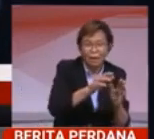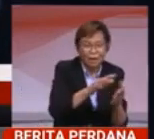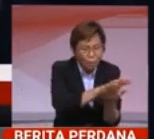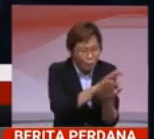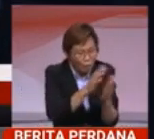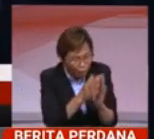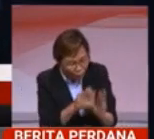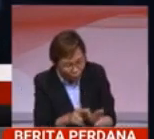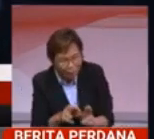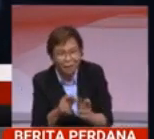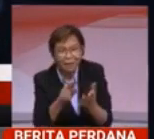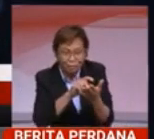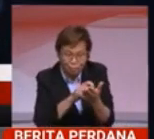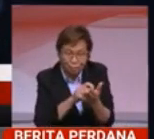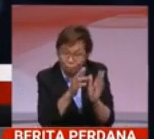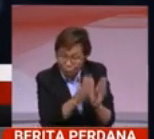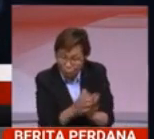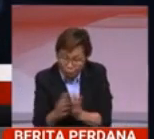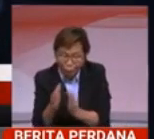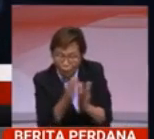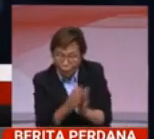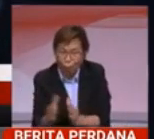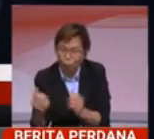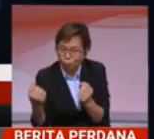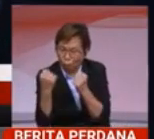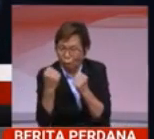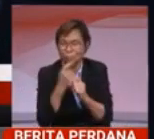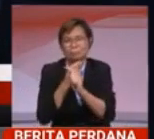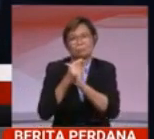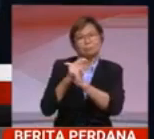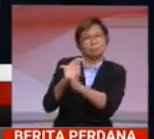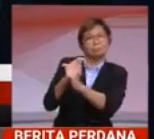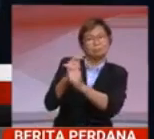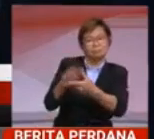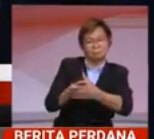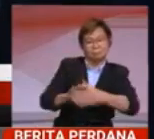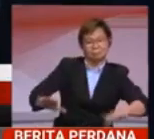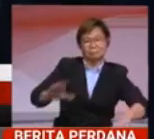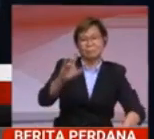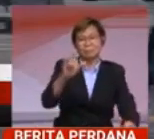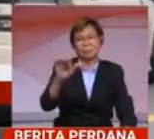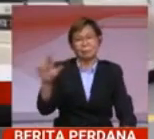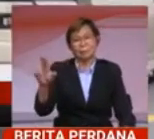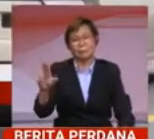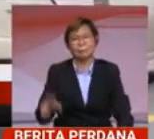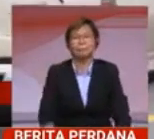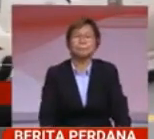merangka strategi yang kukuh dalam usaha mempertahankan keselamatan siber.